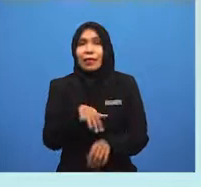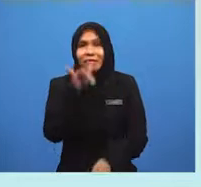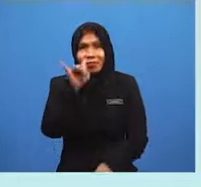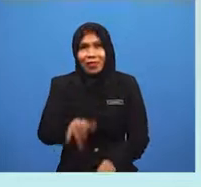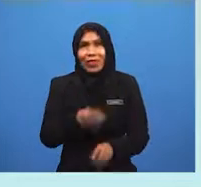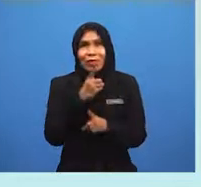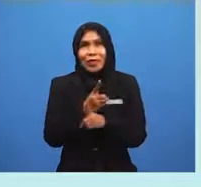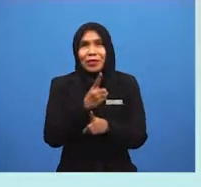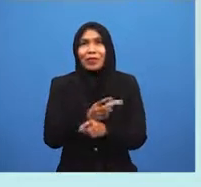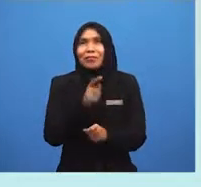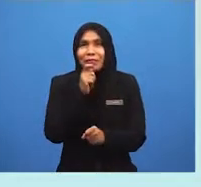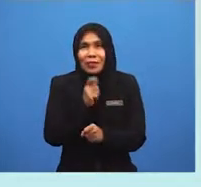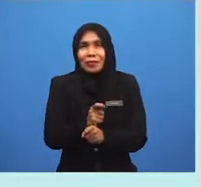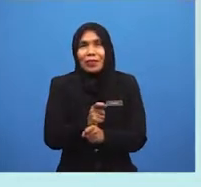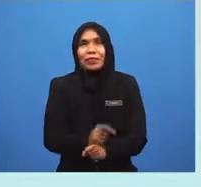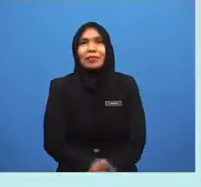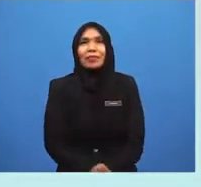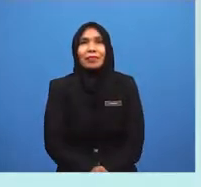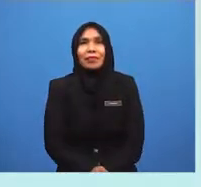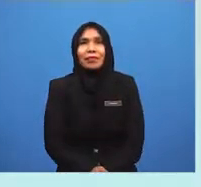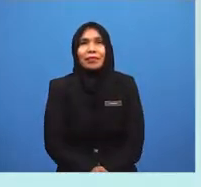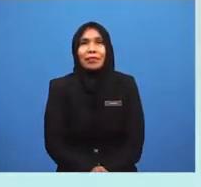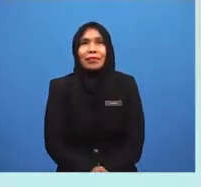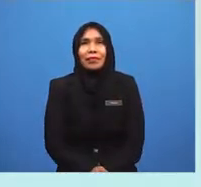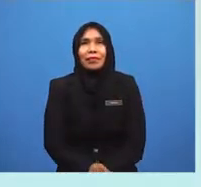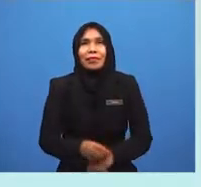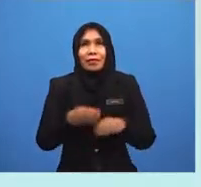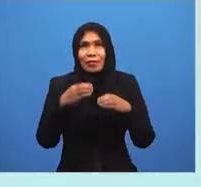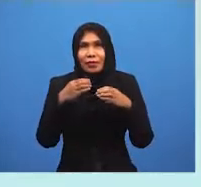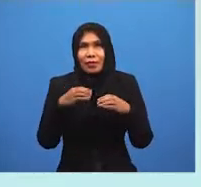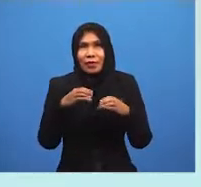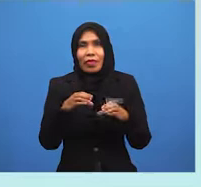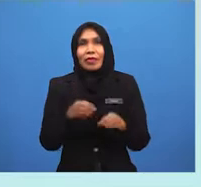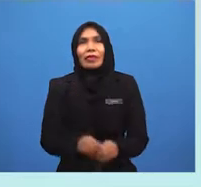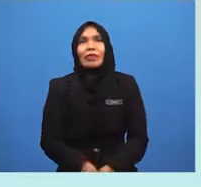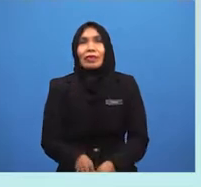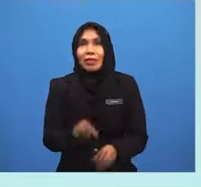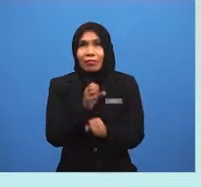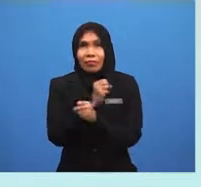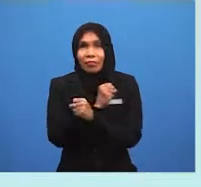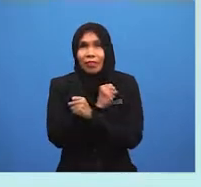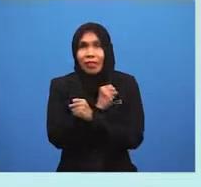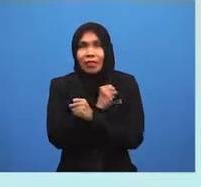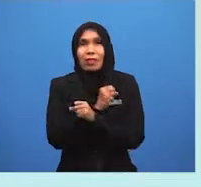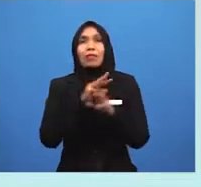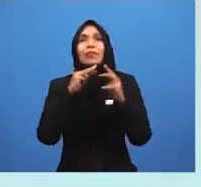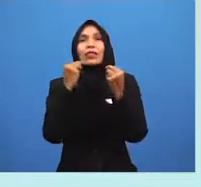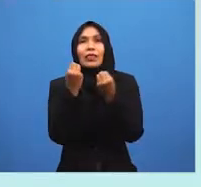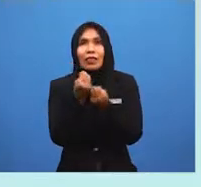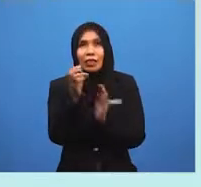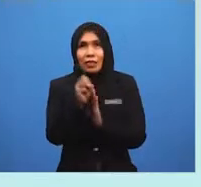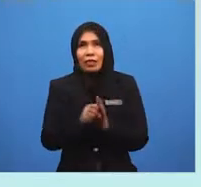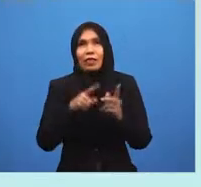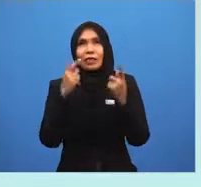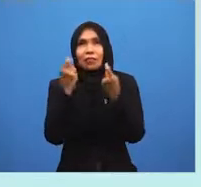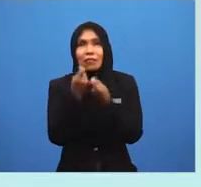Ya, betul. Tepat sekali. Cara menyayangi masyarakat setempat. Yang